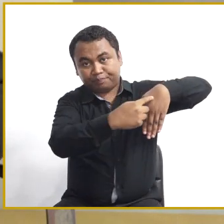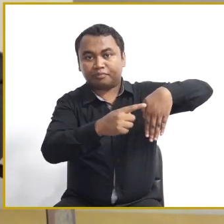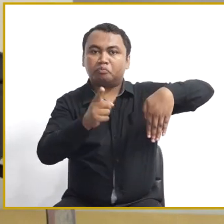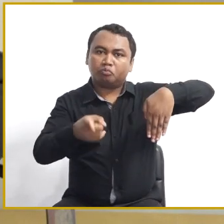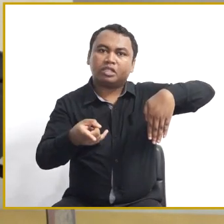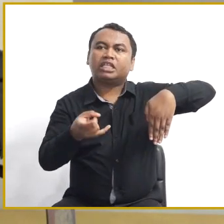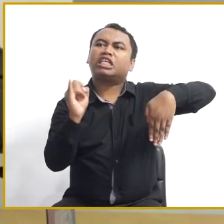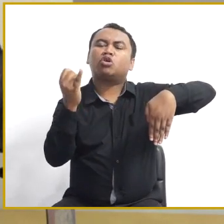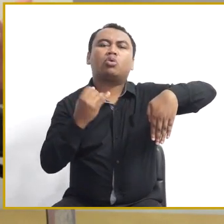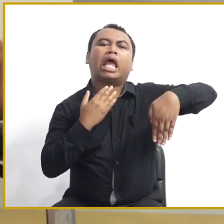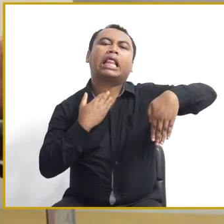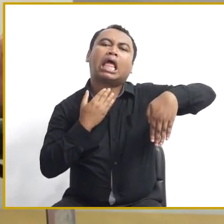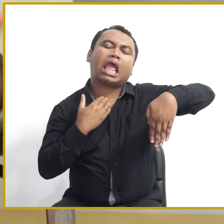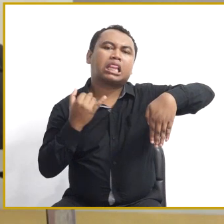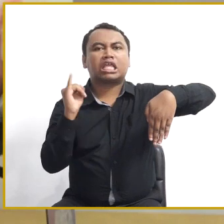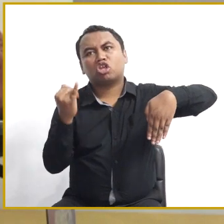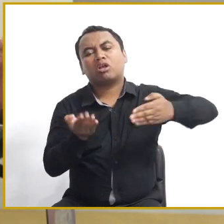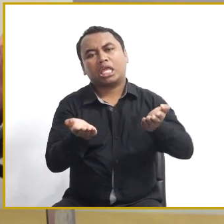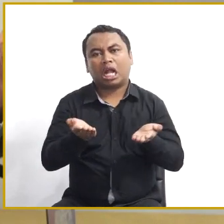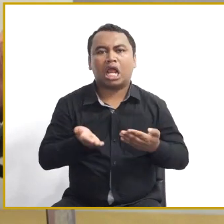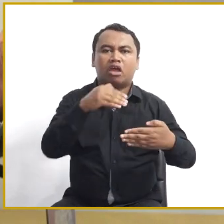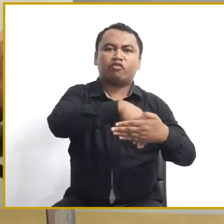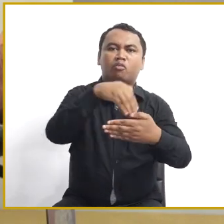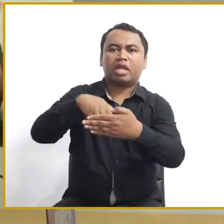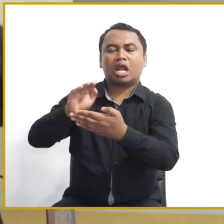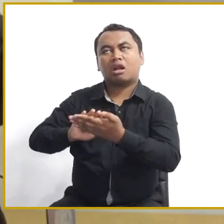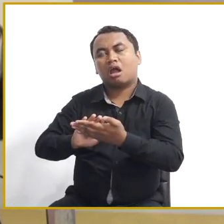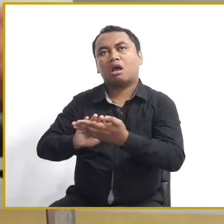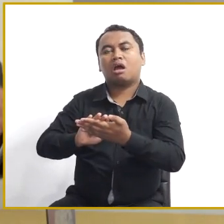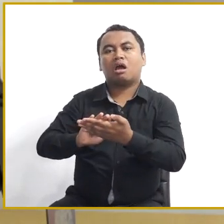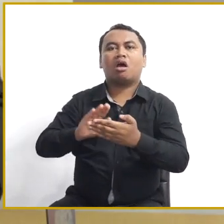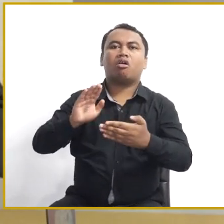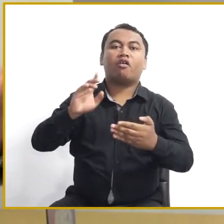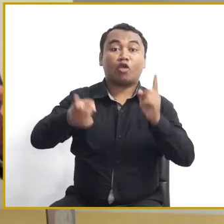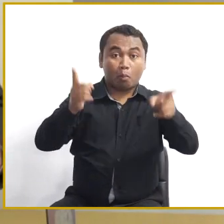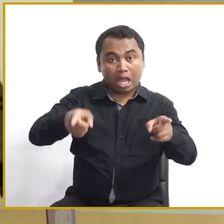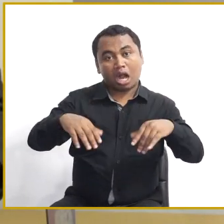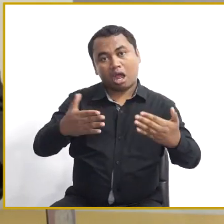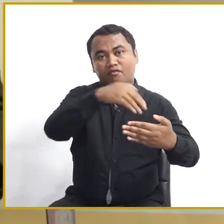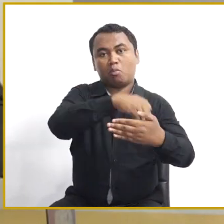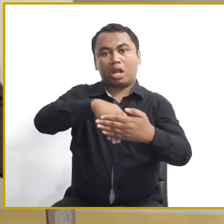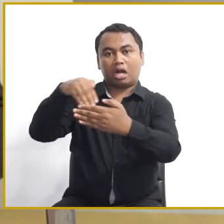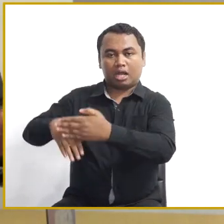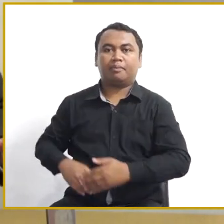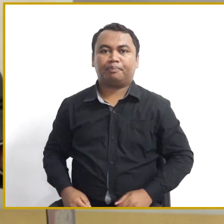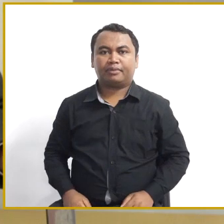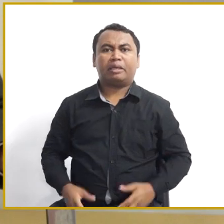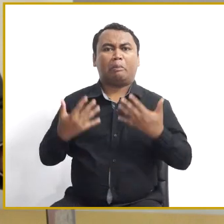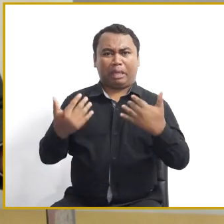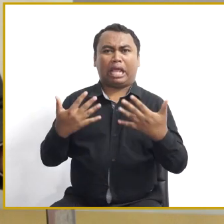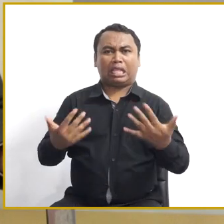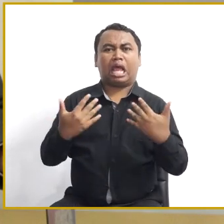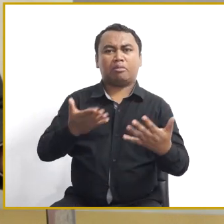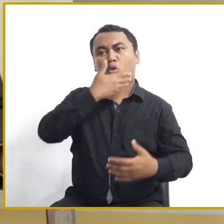filana na ny fiompiana na ny fambolena be dia be zao tsika mijery azy aoa mbola tsy nahita an'izany hoe